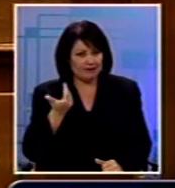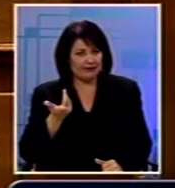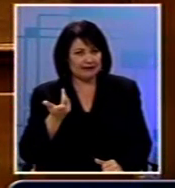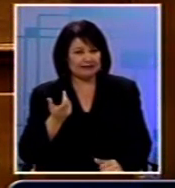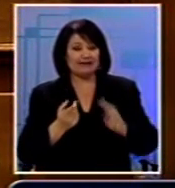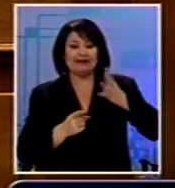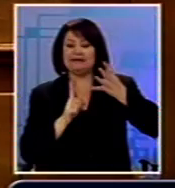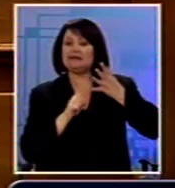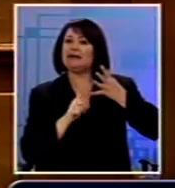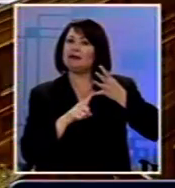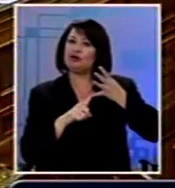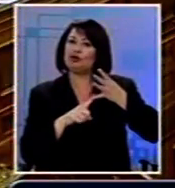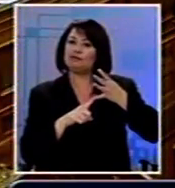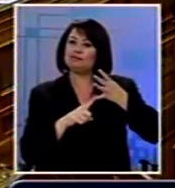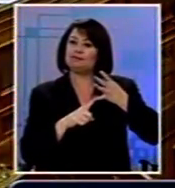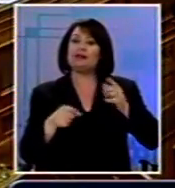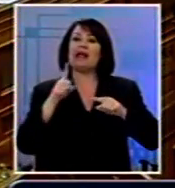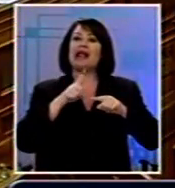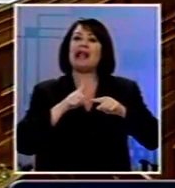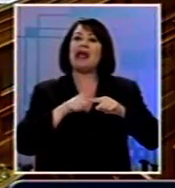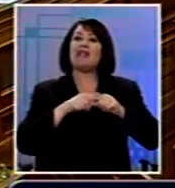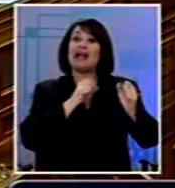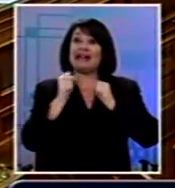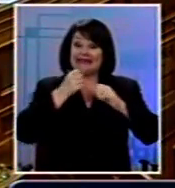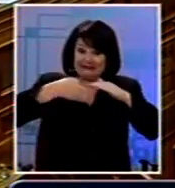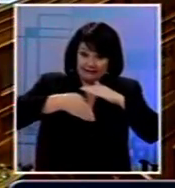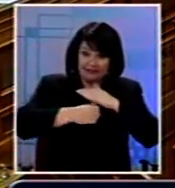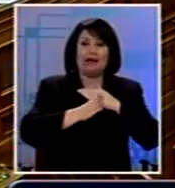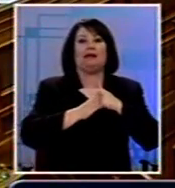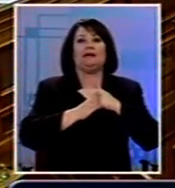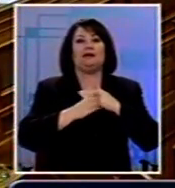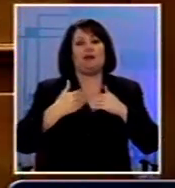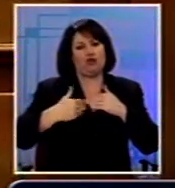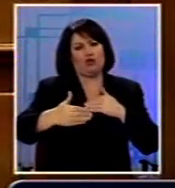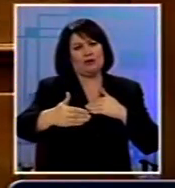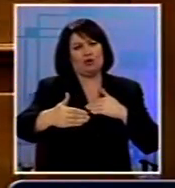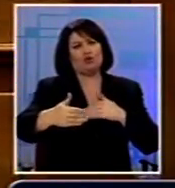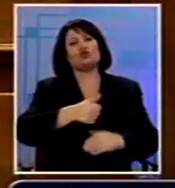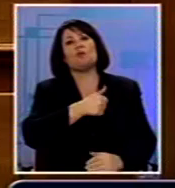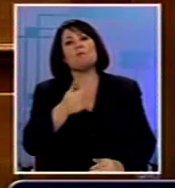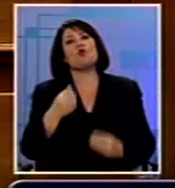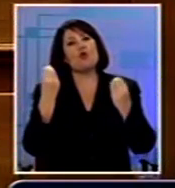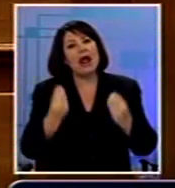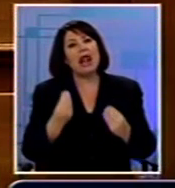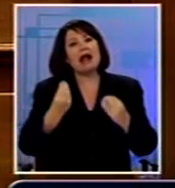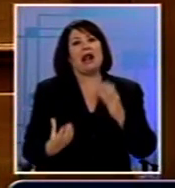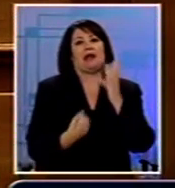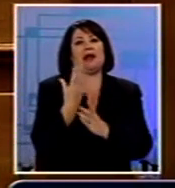Και τέταρτον, όταν η χώρα βγαίνει από μεγάλη κρίση και από εδώ και μπρος έχει μόνο καλά νέα μπροστά